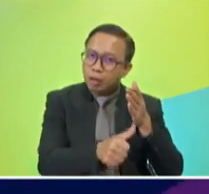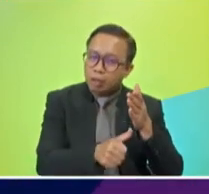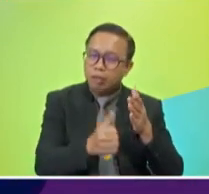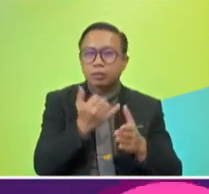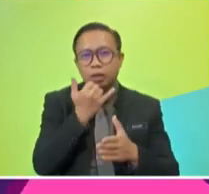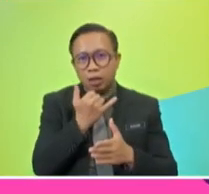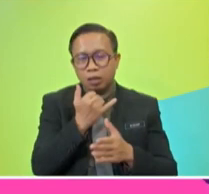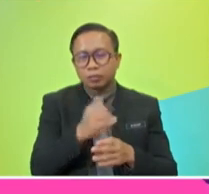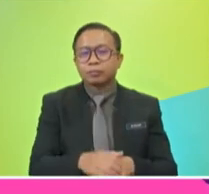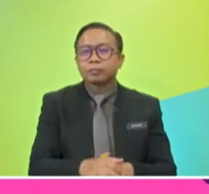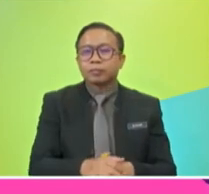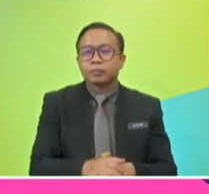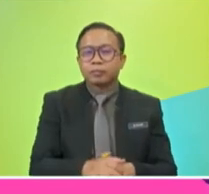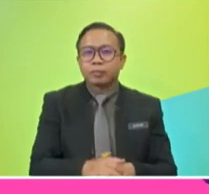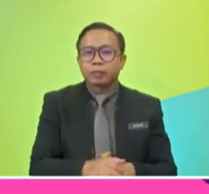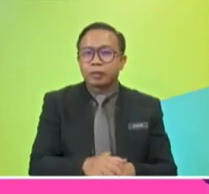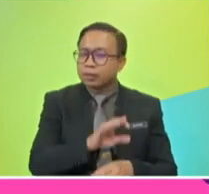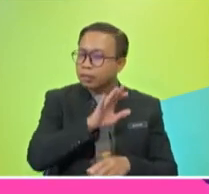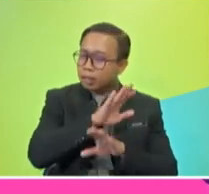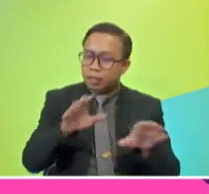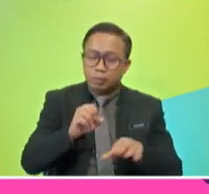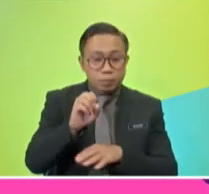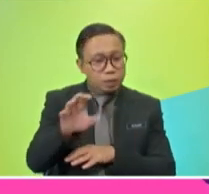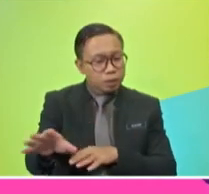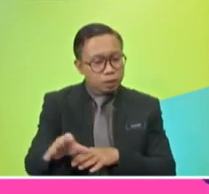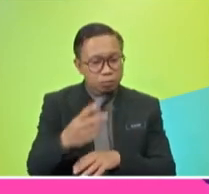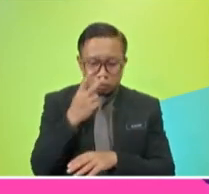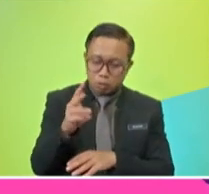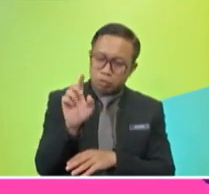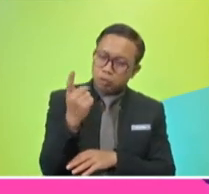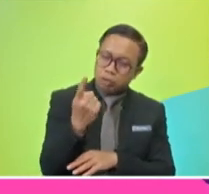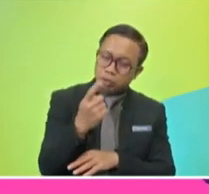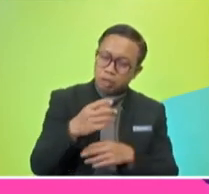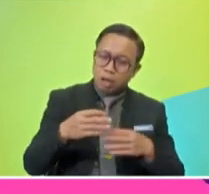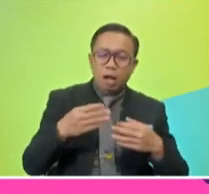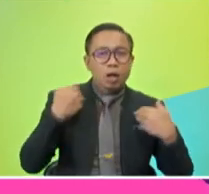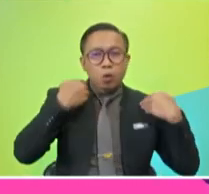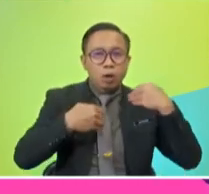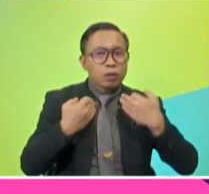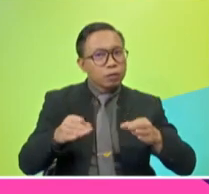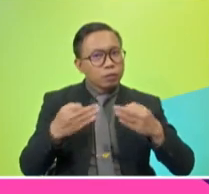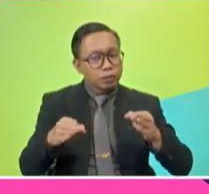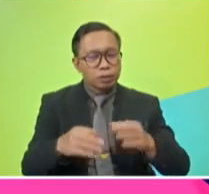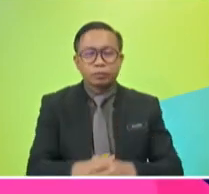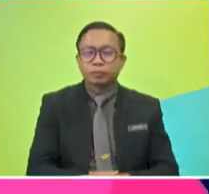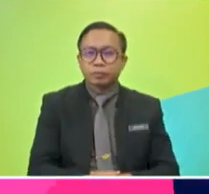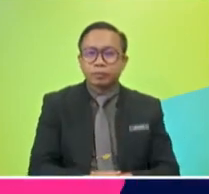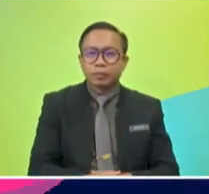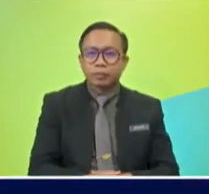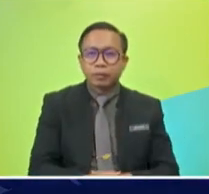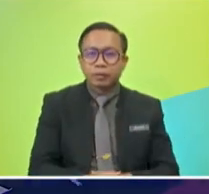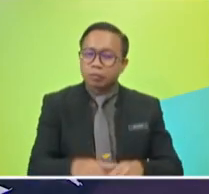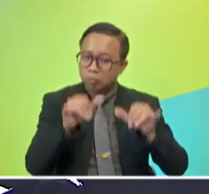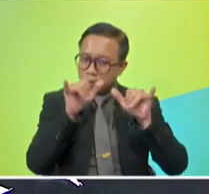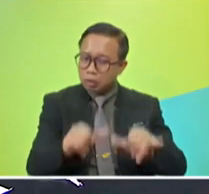Jangan biarkan hewan tersebut bebas kamu bawa pergi ke taman Lepas tuh